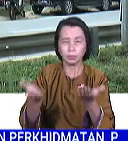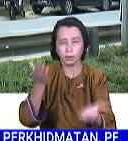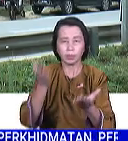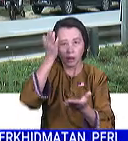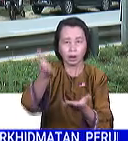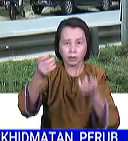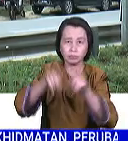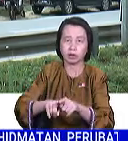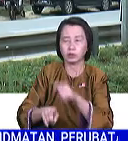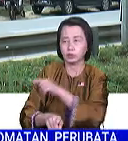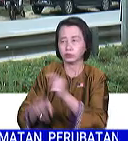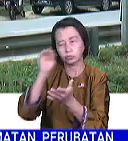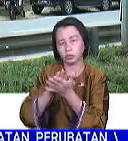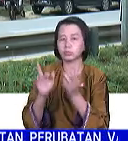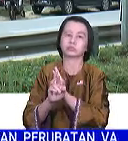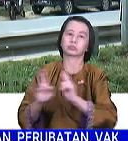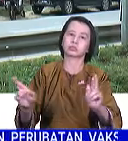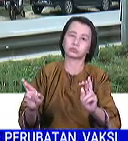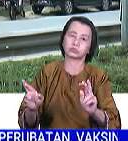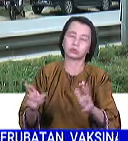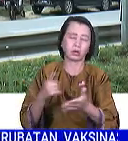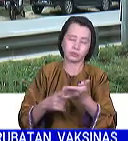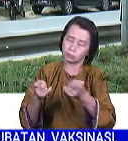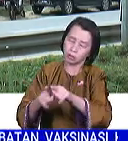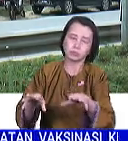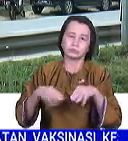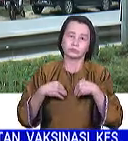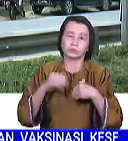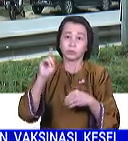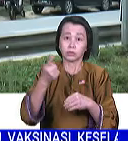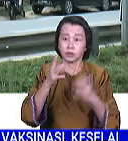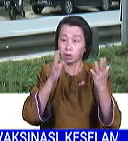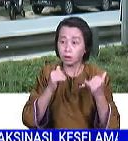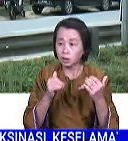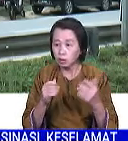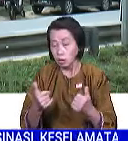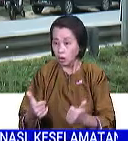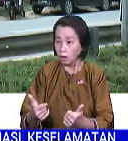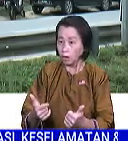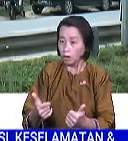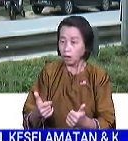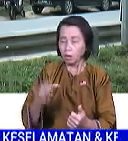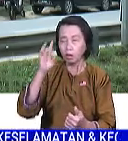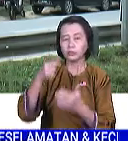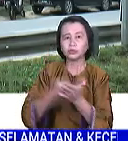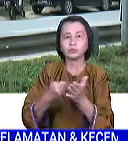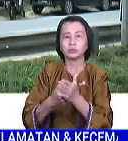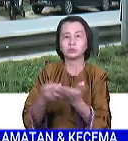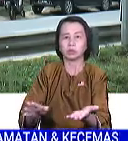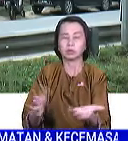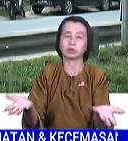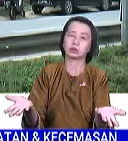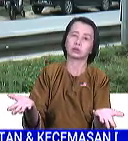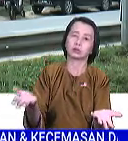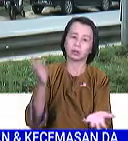kemungkinan akan berlaku. So dia dah telah agak bersedia. Cuma bila diberi harapan tiba-tiba dia dah okey balik, tu kita rasa macam insyaallah kan. Jadi itu